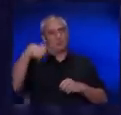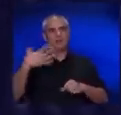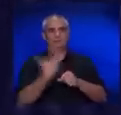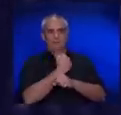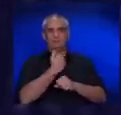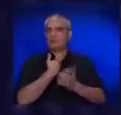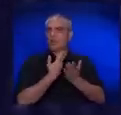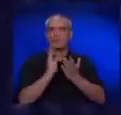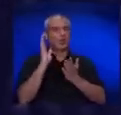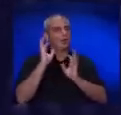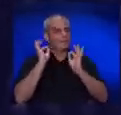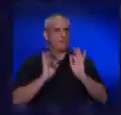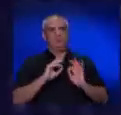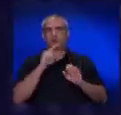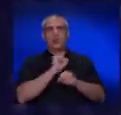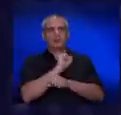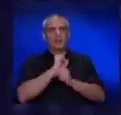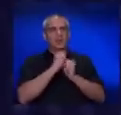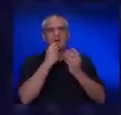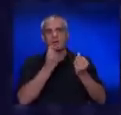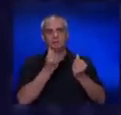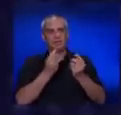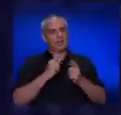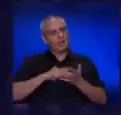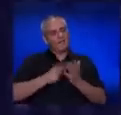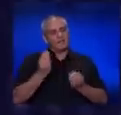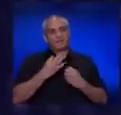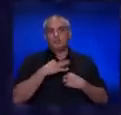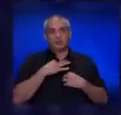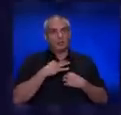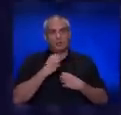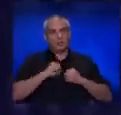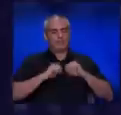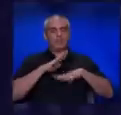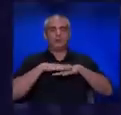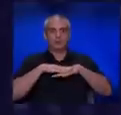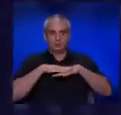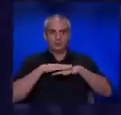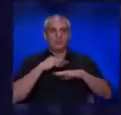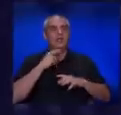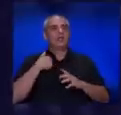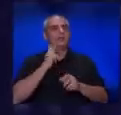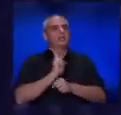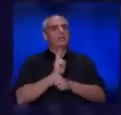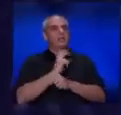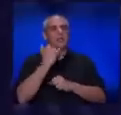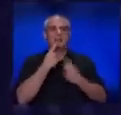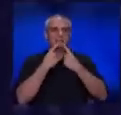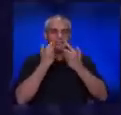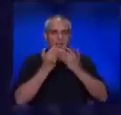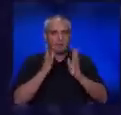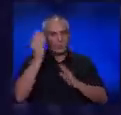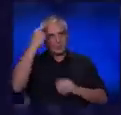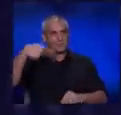ואני דוחה באופן נחרץ כל טענה או רמיזה לכוונה מינית כלשהי בהתנהלותי המקצועית. הקפדתי תמיד על שיח פתוח בין